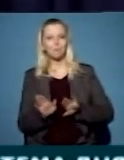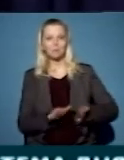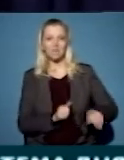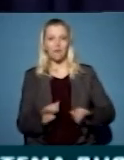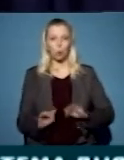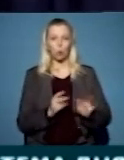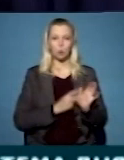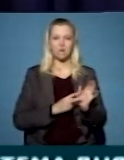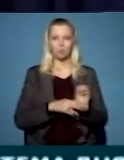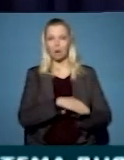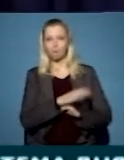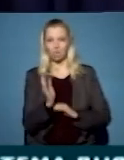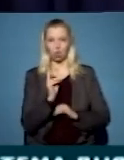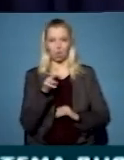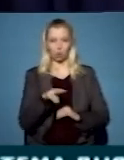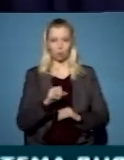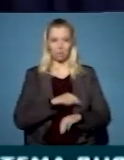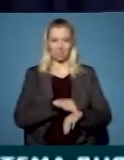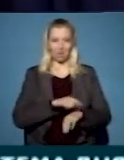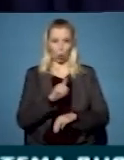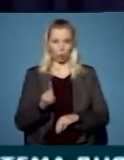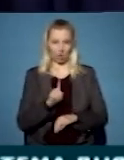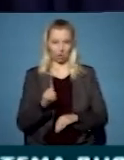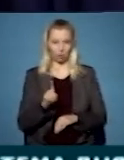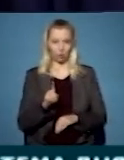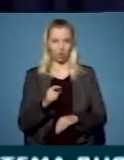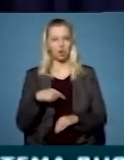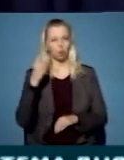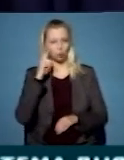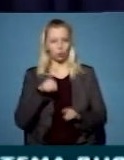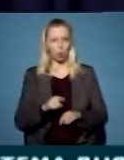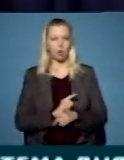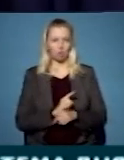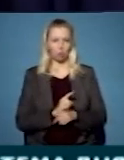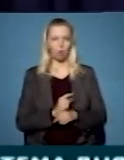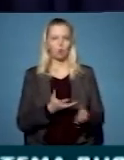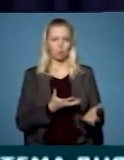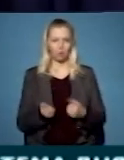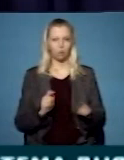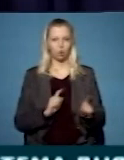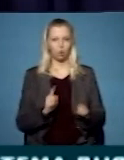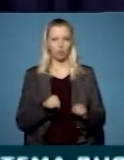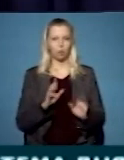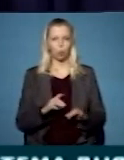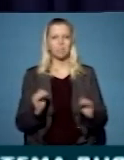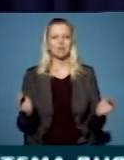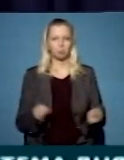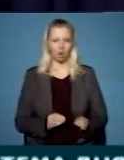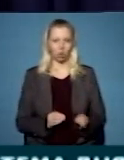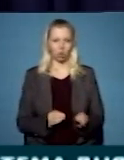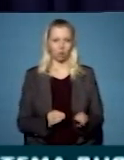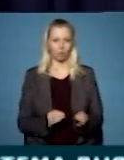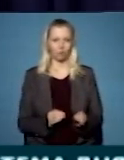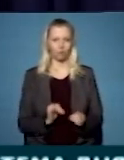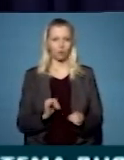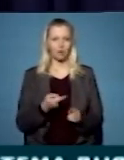руху 70 і більше кілометрів на годину. От, але я думаю, що цю норму все ж таки приймуть, що вона буде зменшена. От,